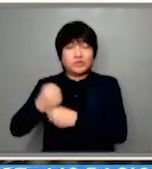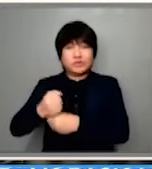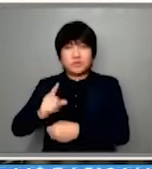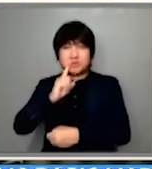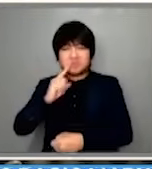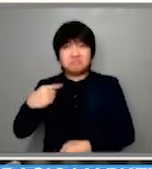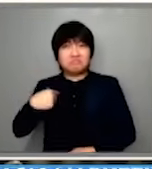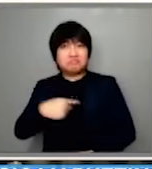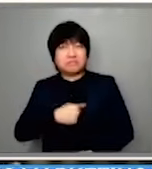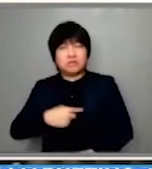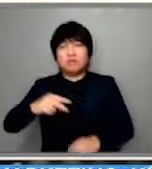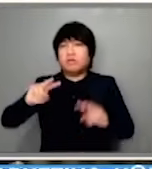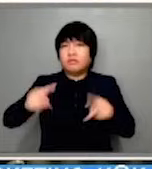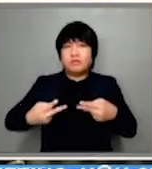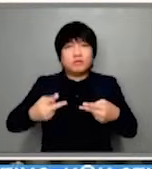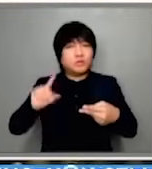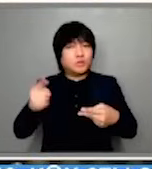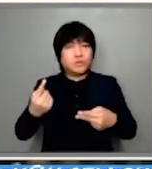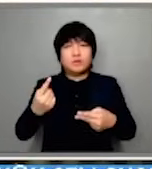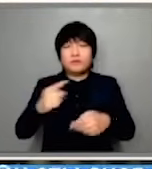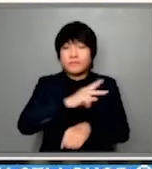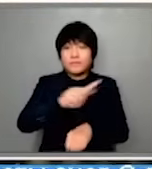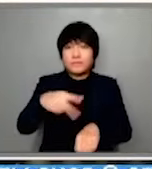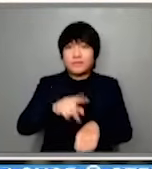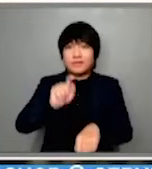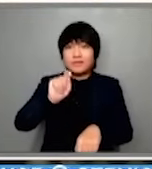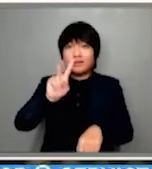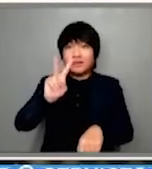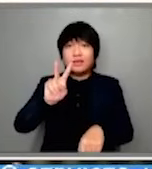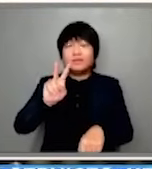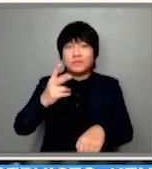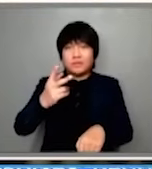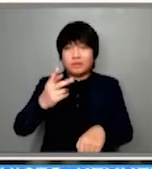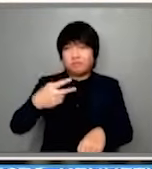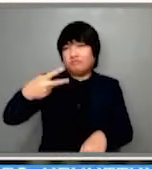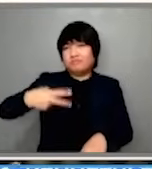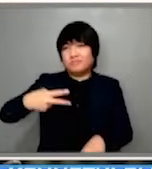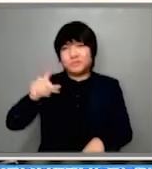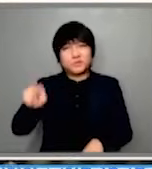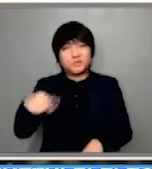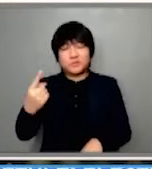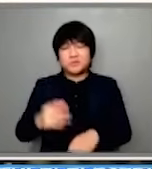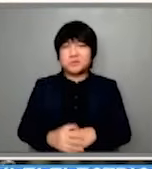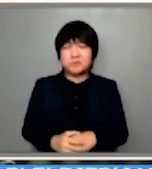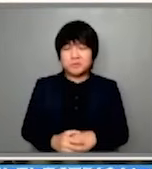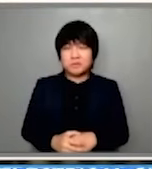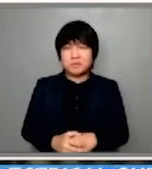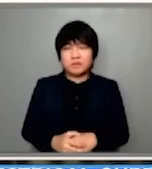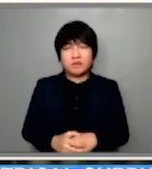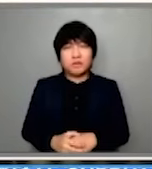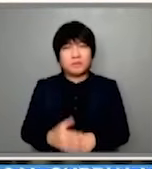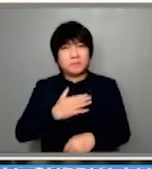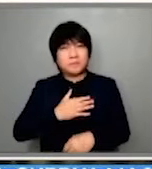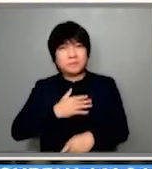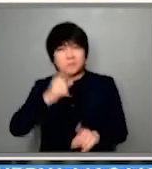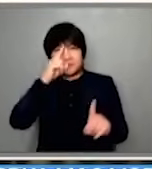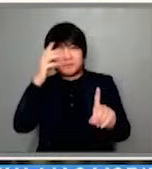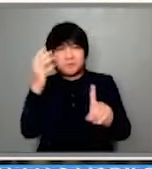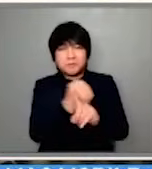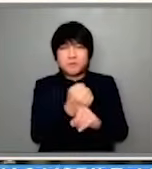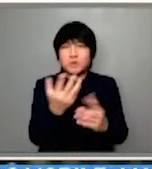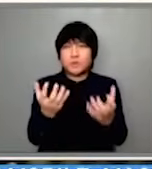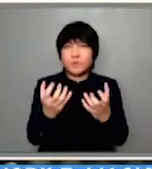among the Philippine TV stations. So I dreamed of making GMA